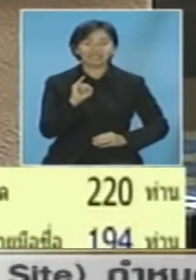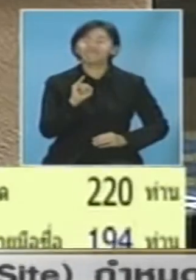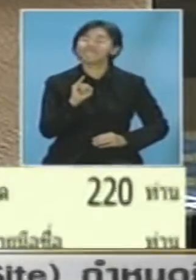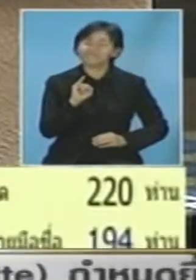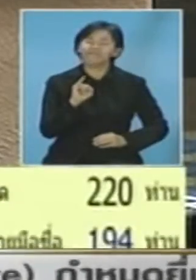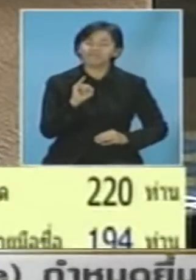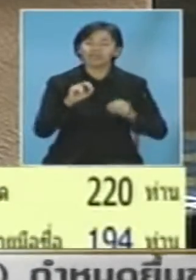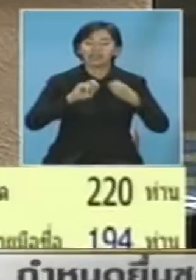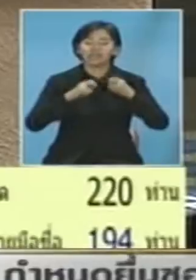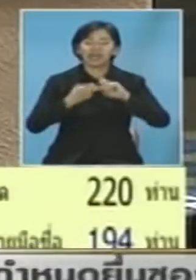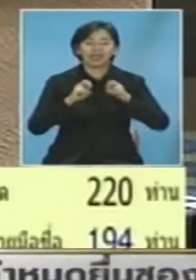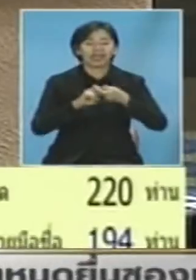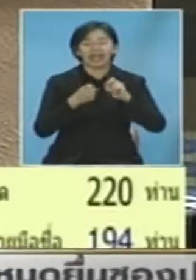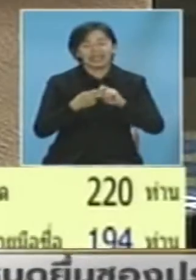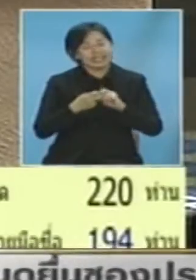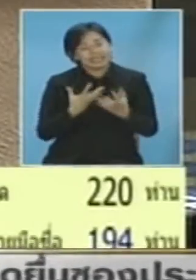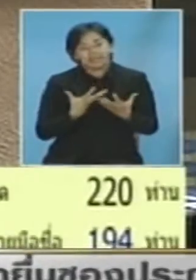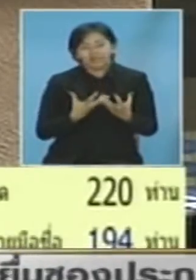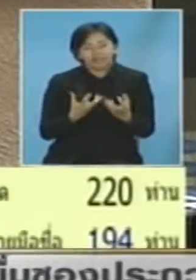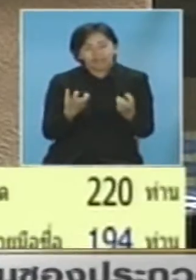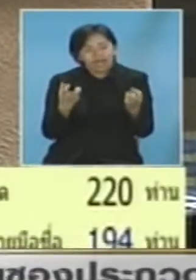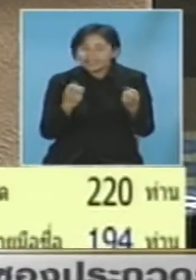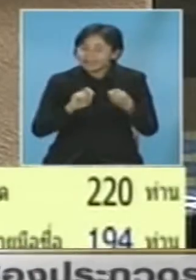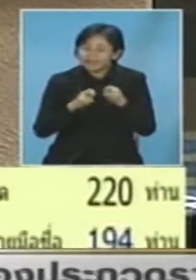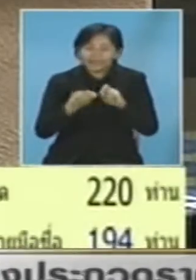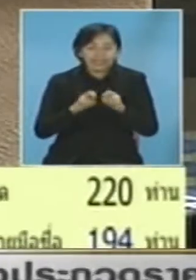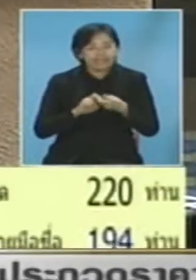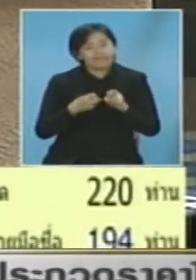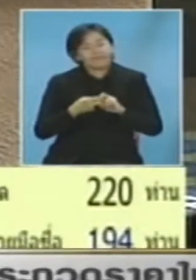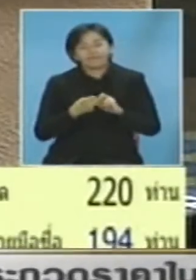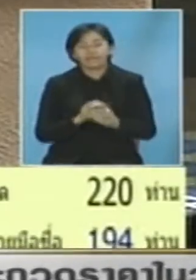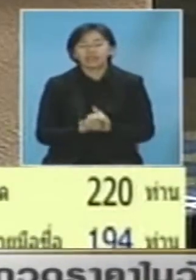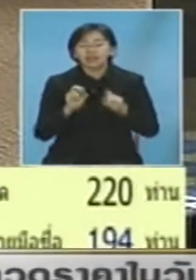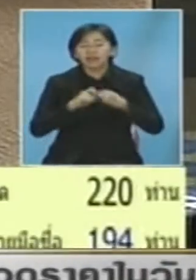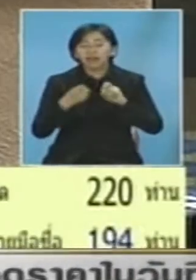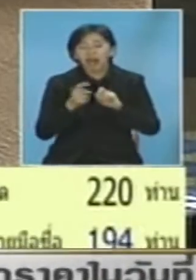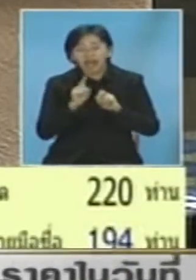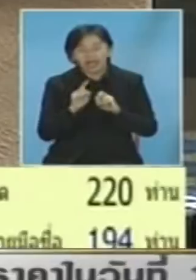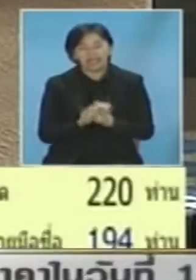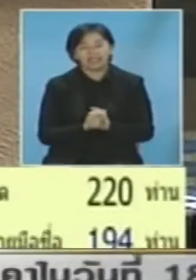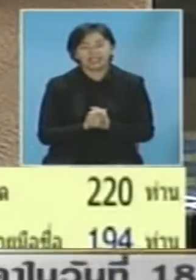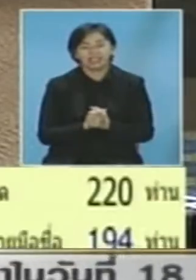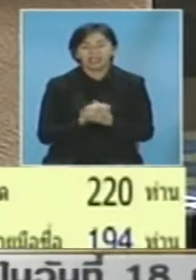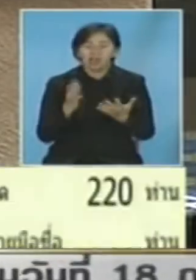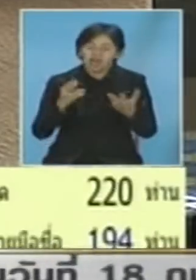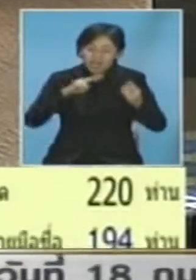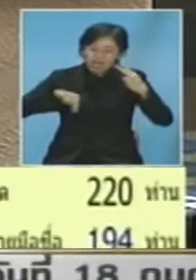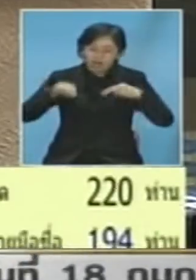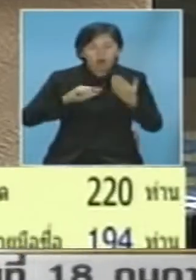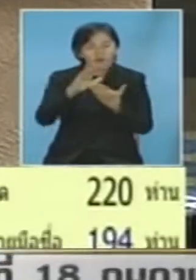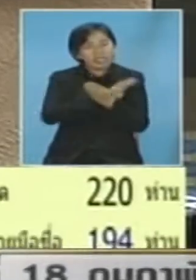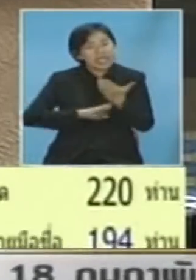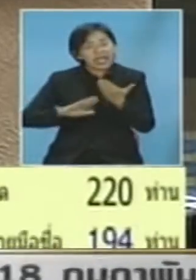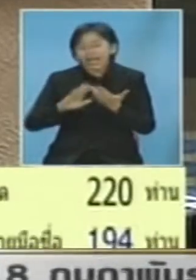ก่อให้เกิดความเสียหายอย่างรุนแรงก่อให้เกิดความเสื่อมทรามในการปกครองบ้านเมื